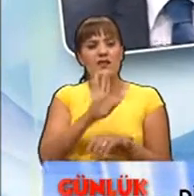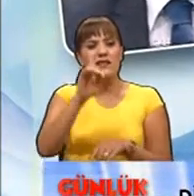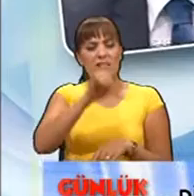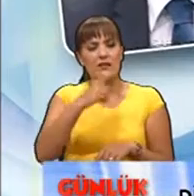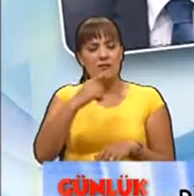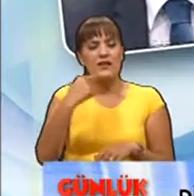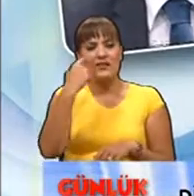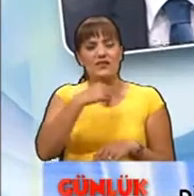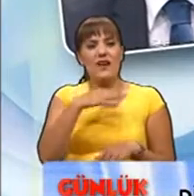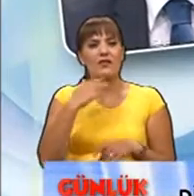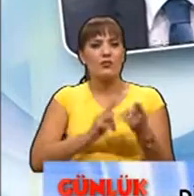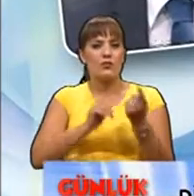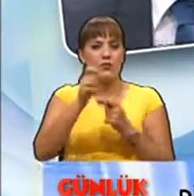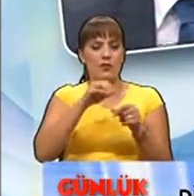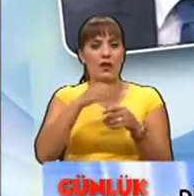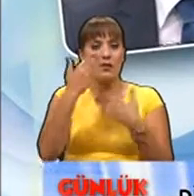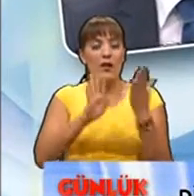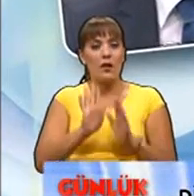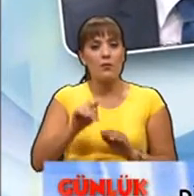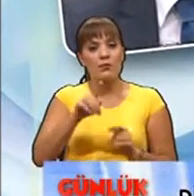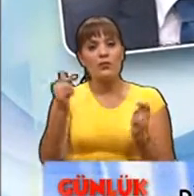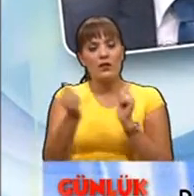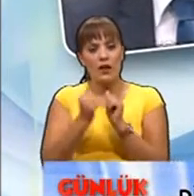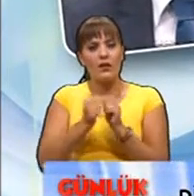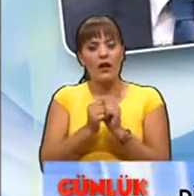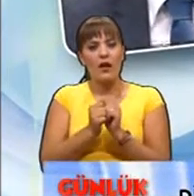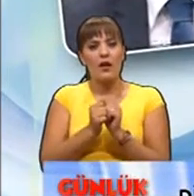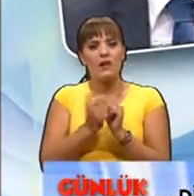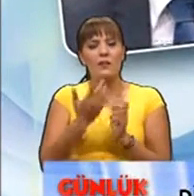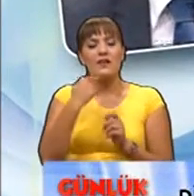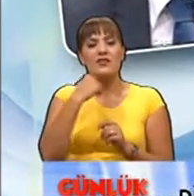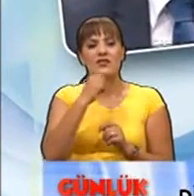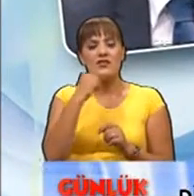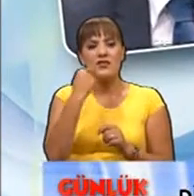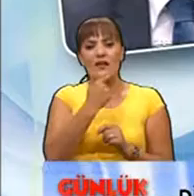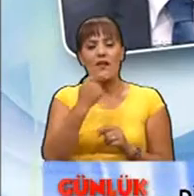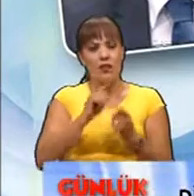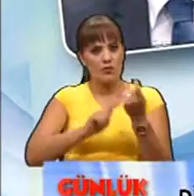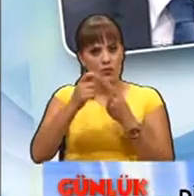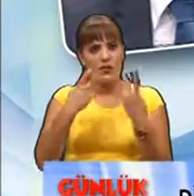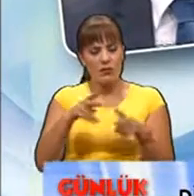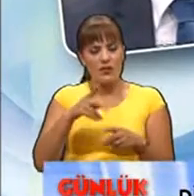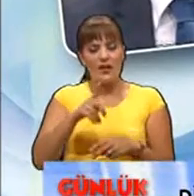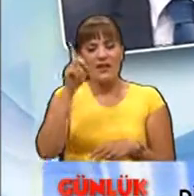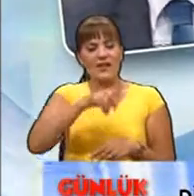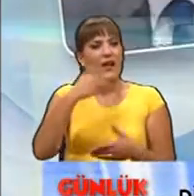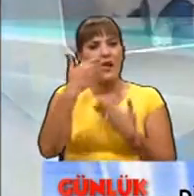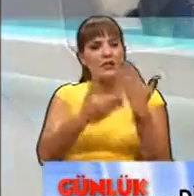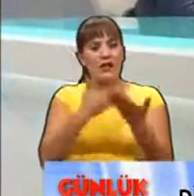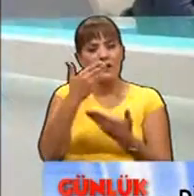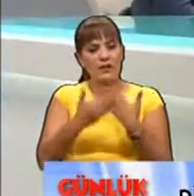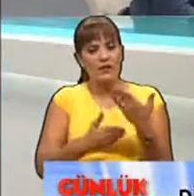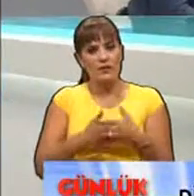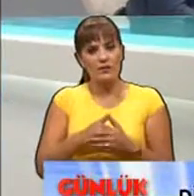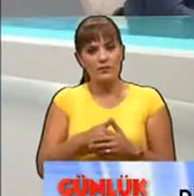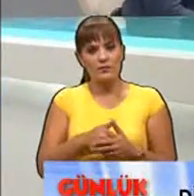ilk söylediğimizde diş etlerine uygulamamızda anlattık. Ama bunun yanında tabii çene ucuna da uygulayabiliyoruz dermal dolguyu. İlk başta bahsetmiştim